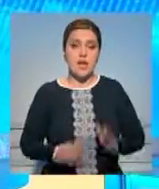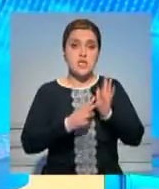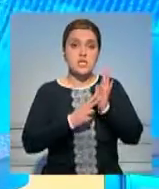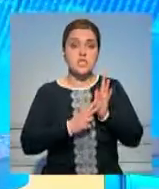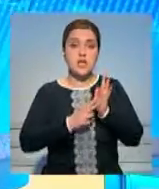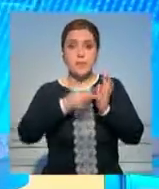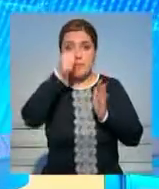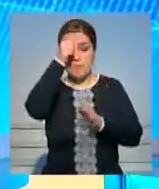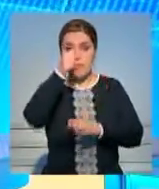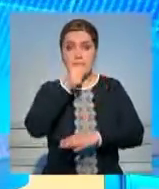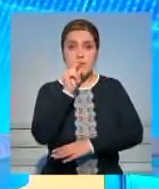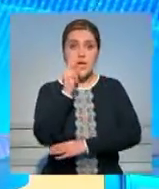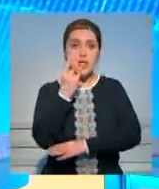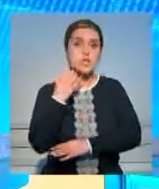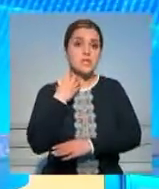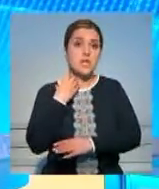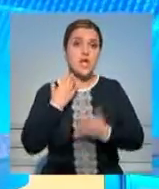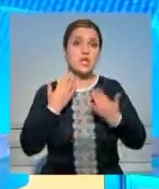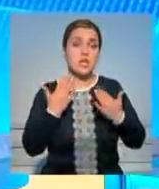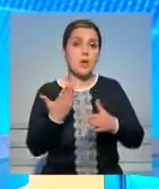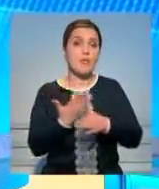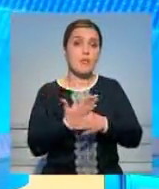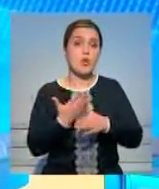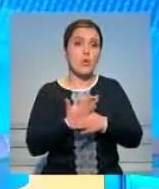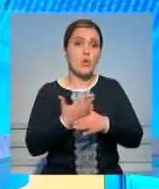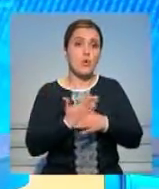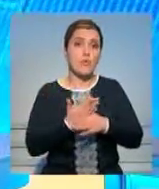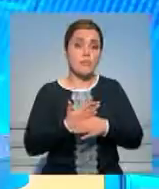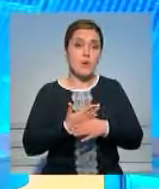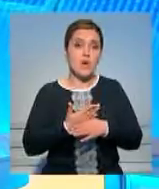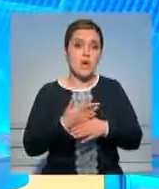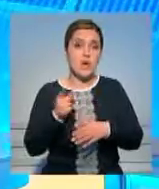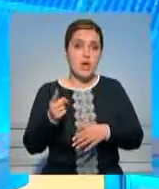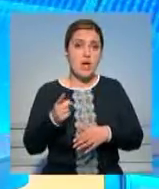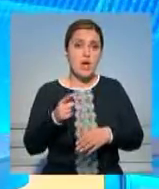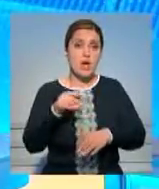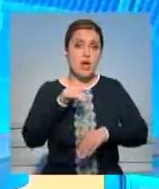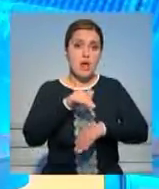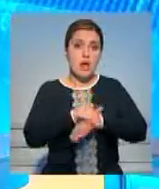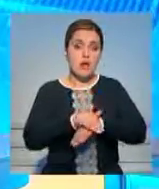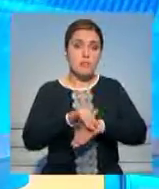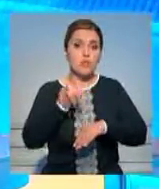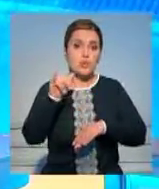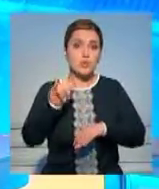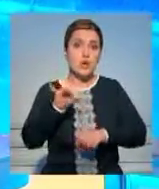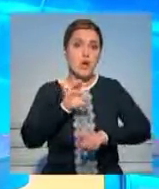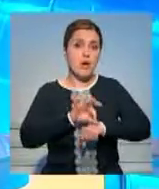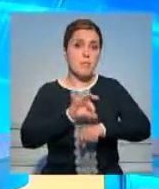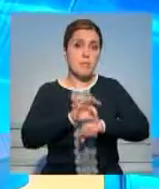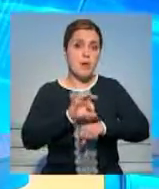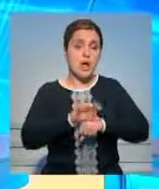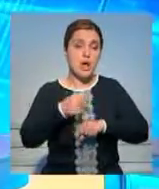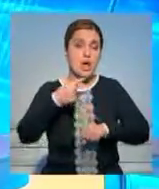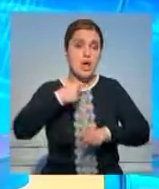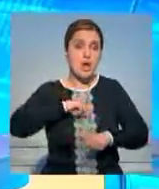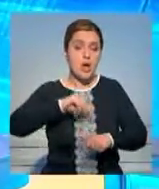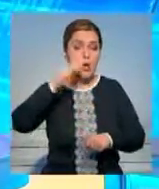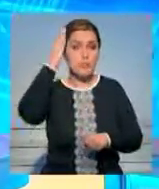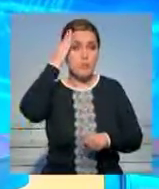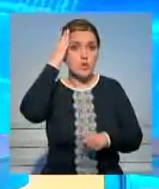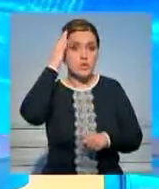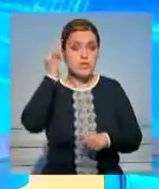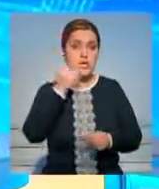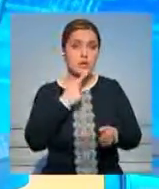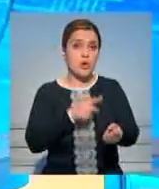7-месячному мальчику из Кызылорды требуется помощь. Шахназару Батырбек-Улы врачи диагностировали врожденный гиперинсулинизм и микроцефалию головного